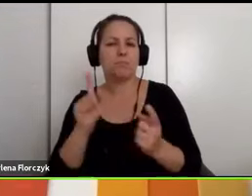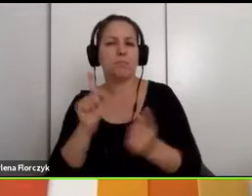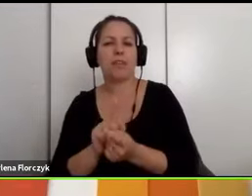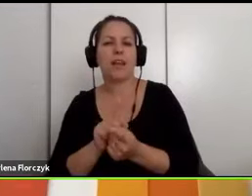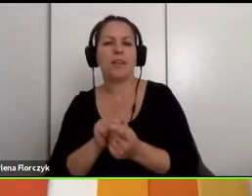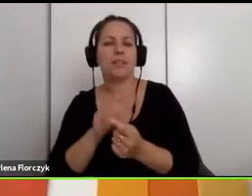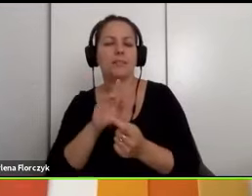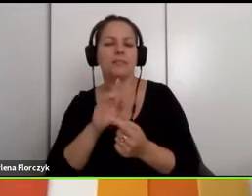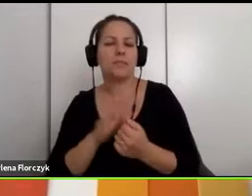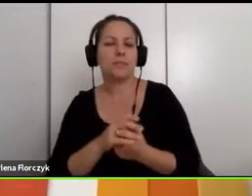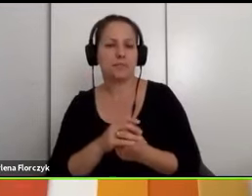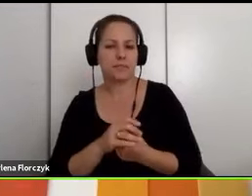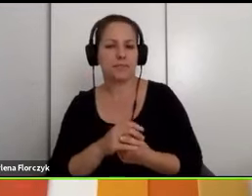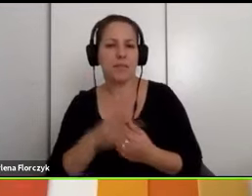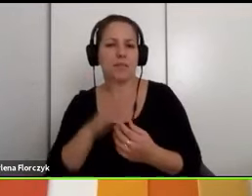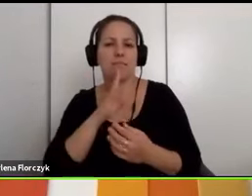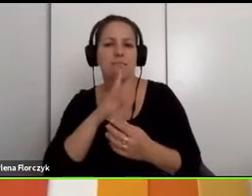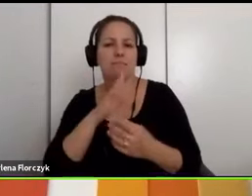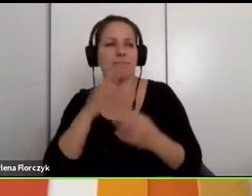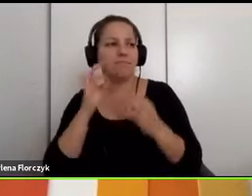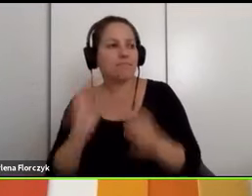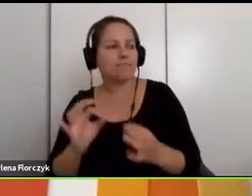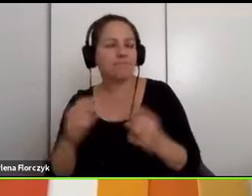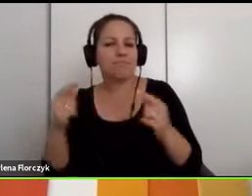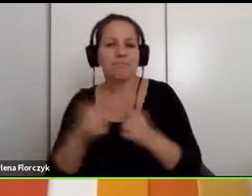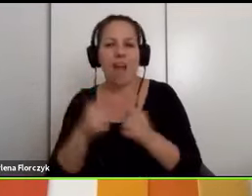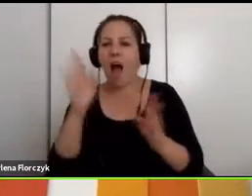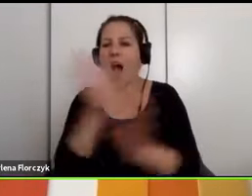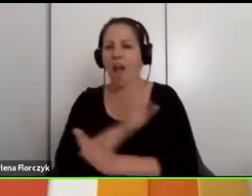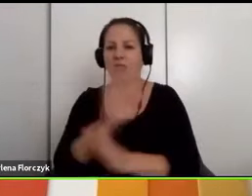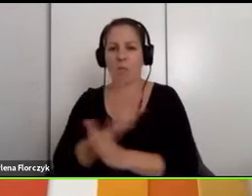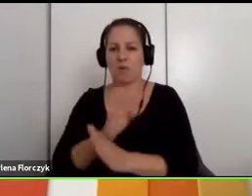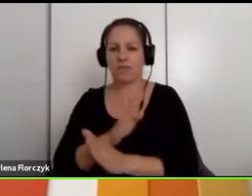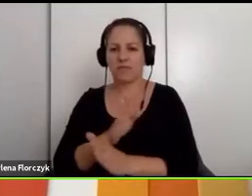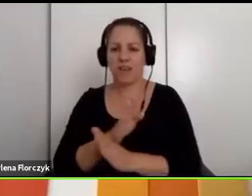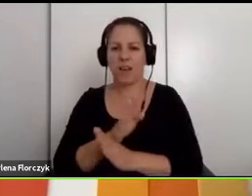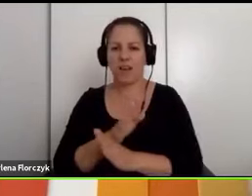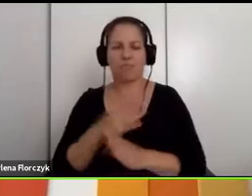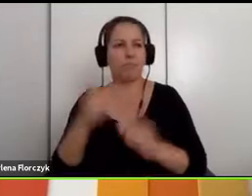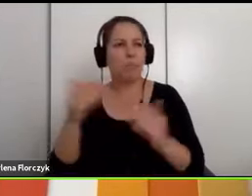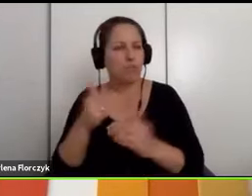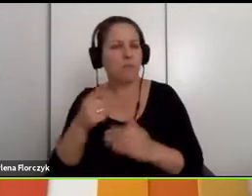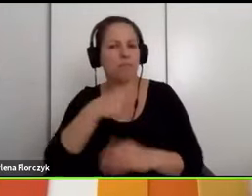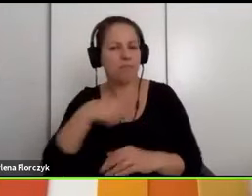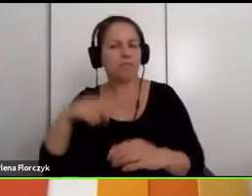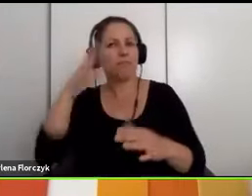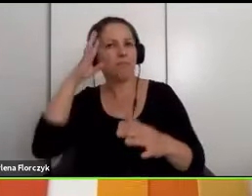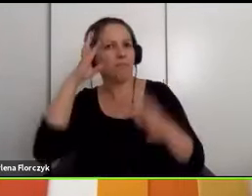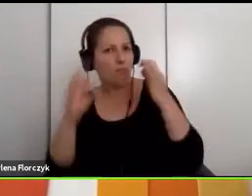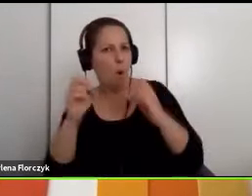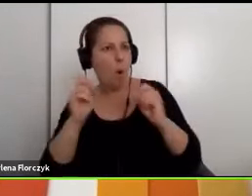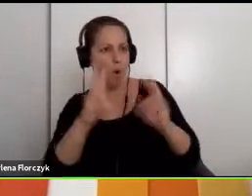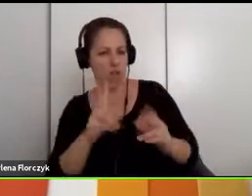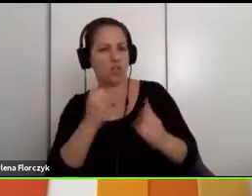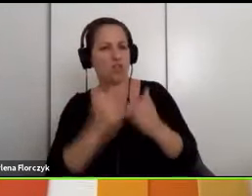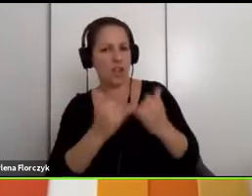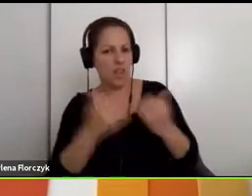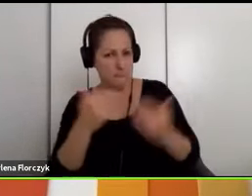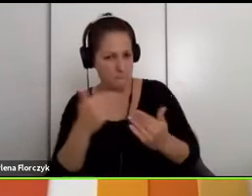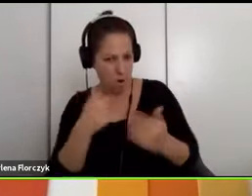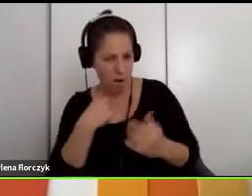jakiejś bardzo sprzyjającej atmosferze, gdzie możemy naprawdę zastanowić się, ok, jeżeli mogę to